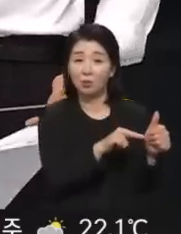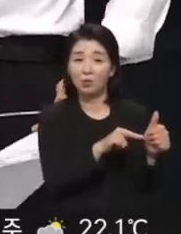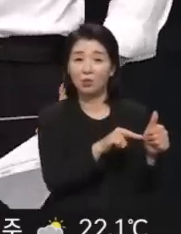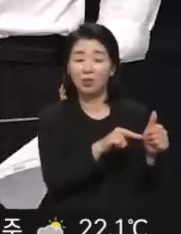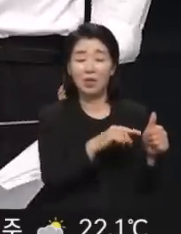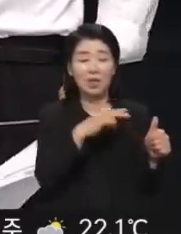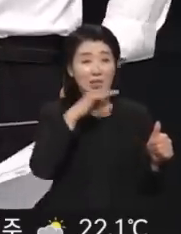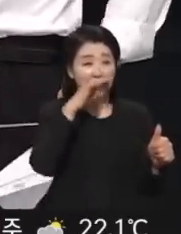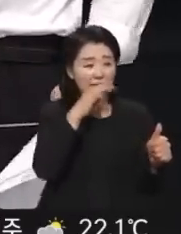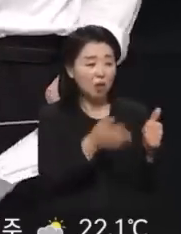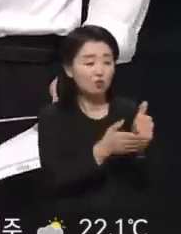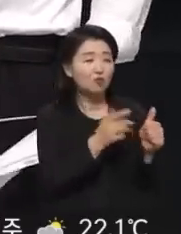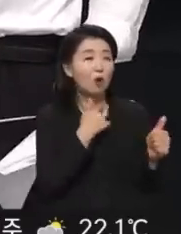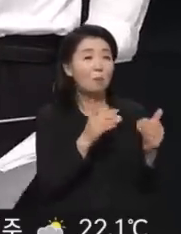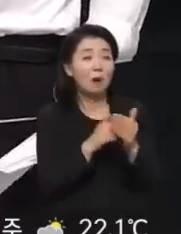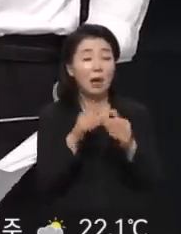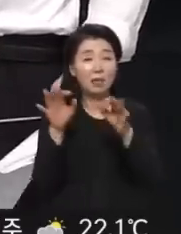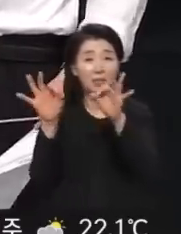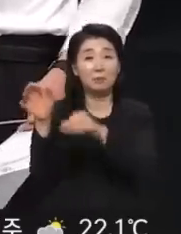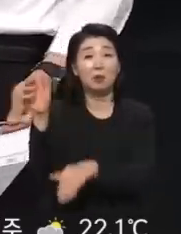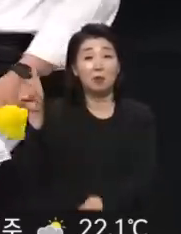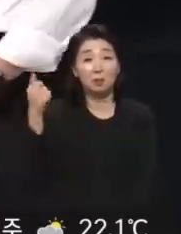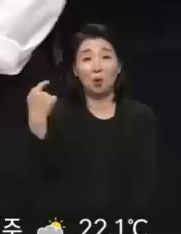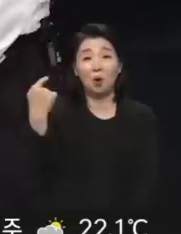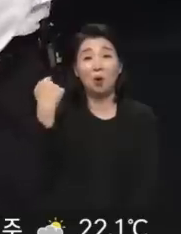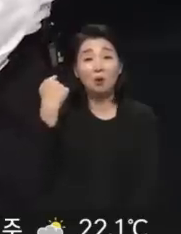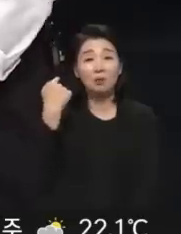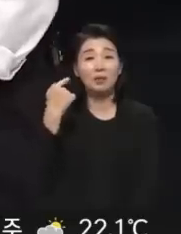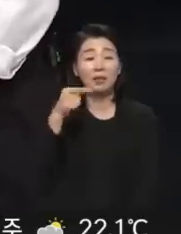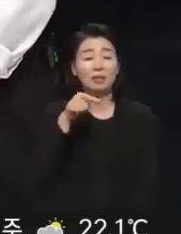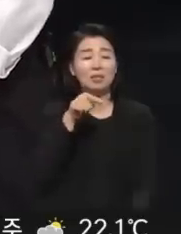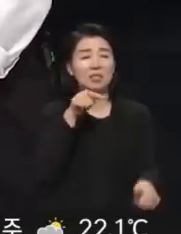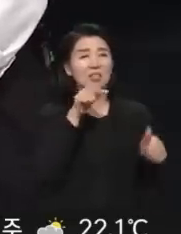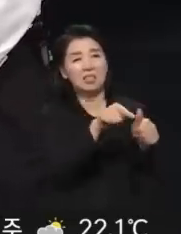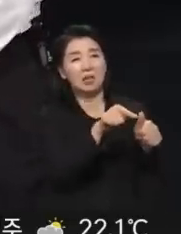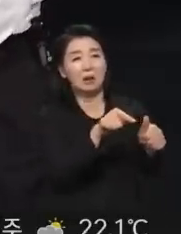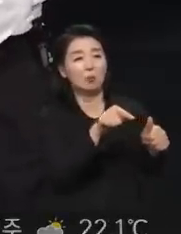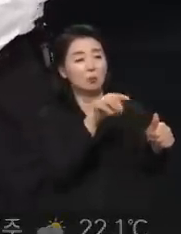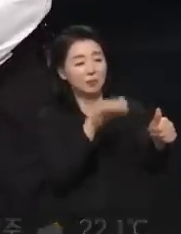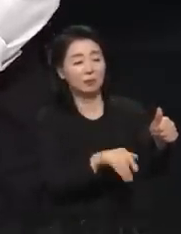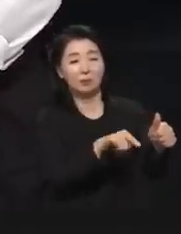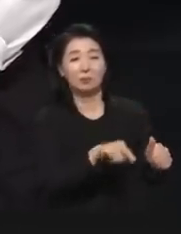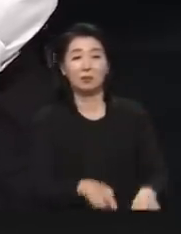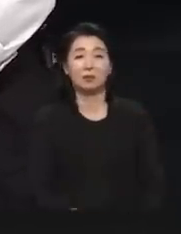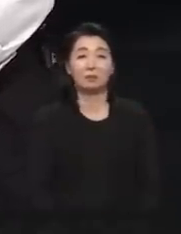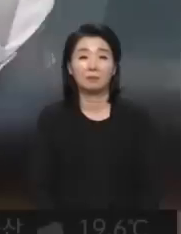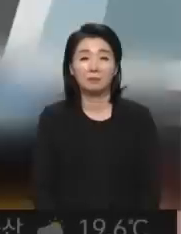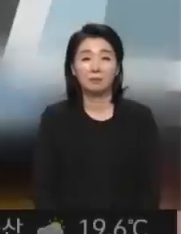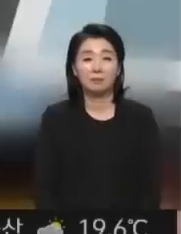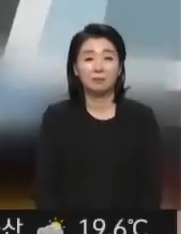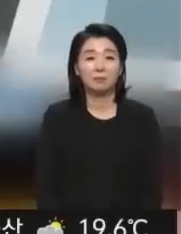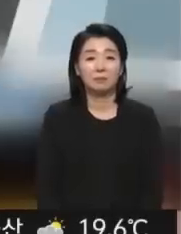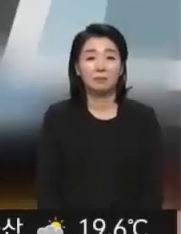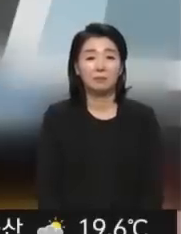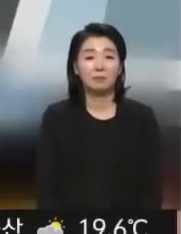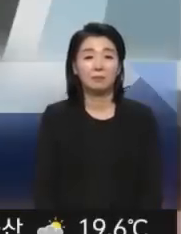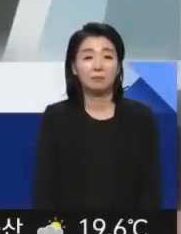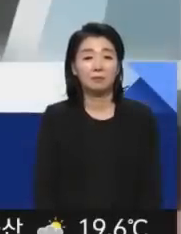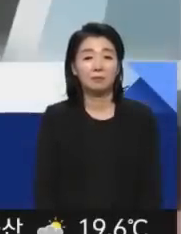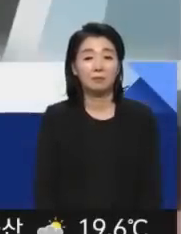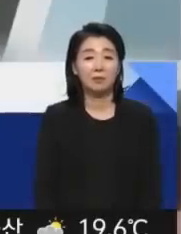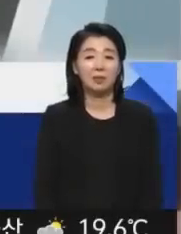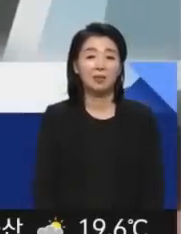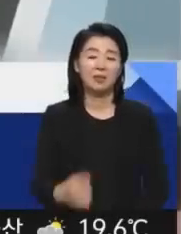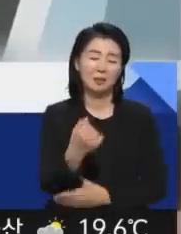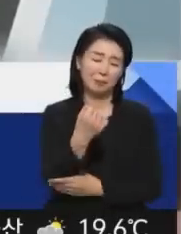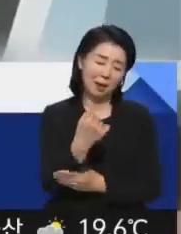이사야로 지켜세웠던 김기현 대표, 어제는 그 사람으로 급을 낮췄습니다. 이 폐악한